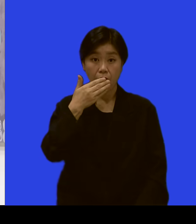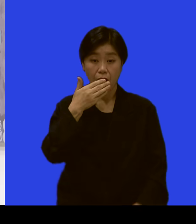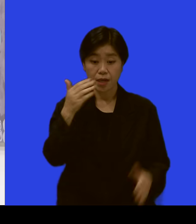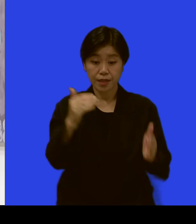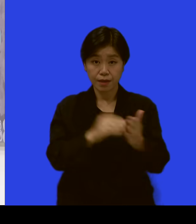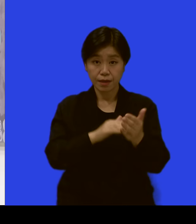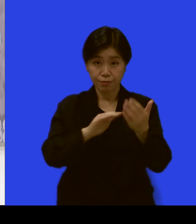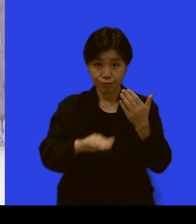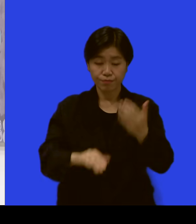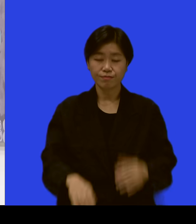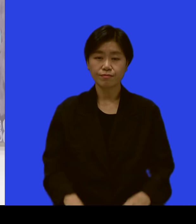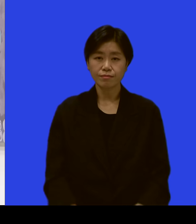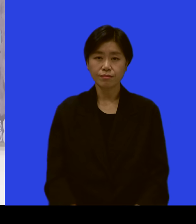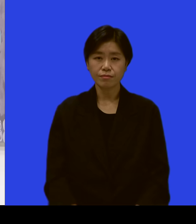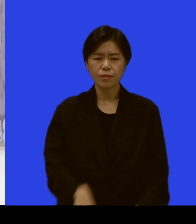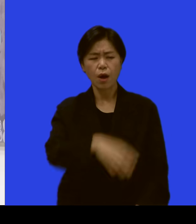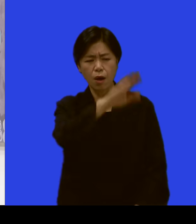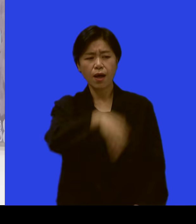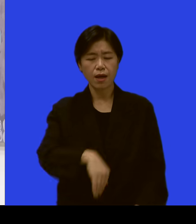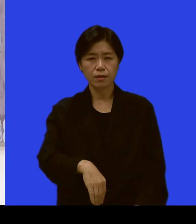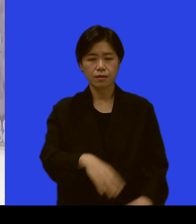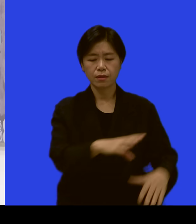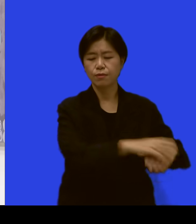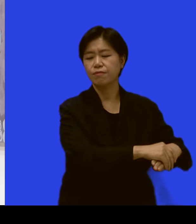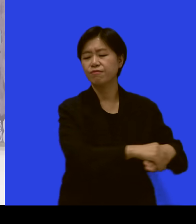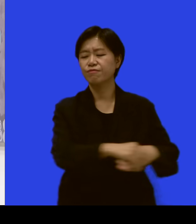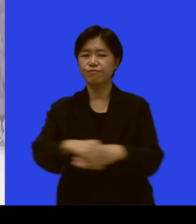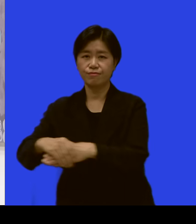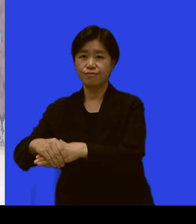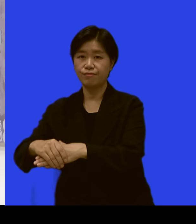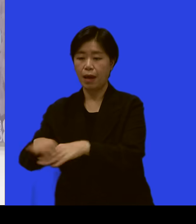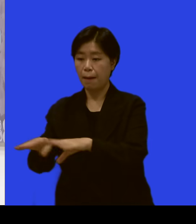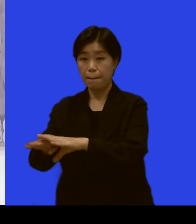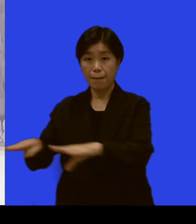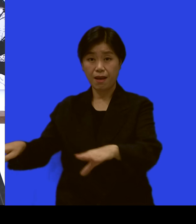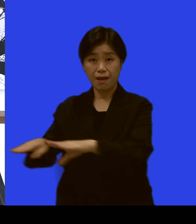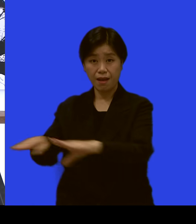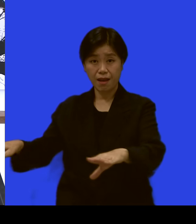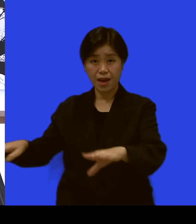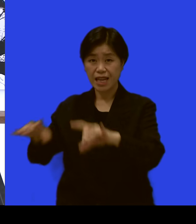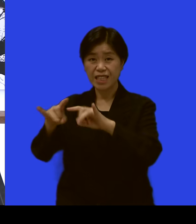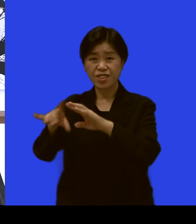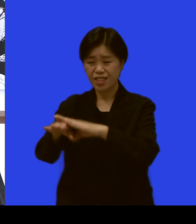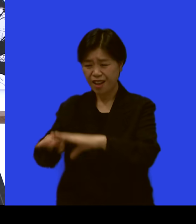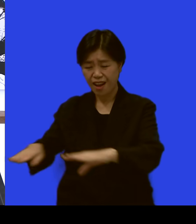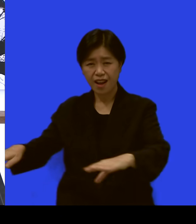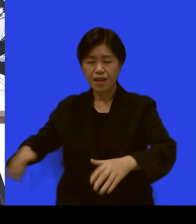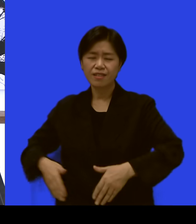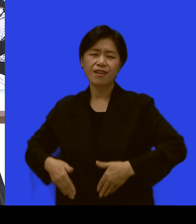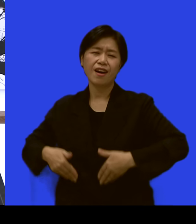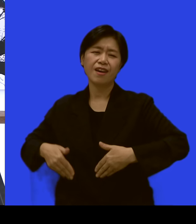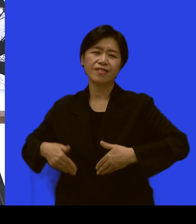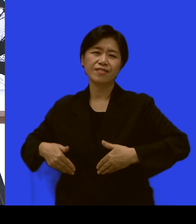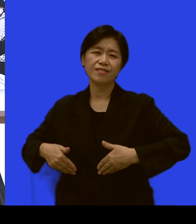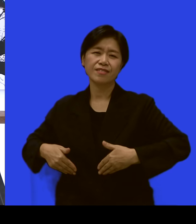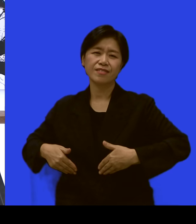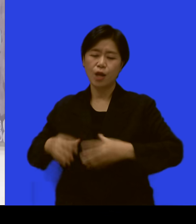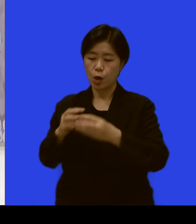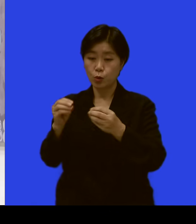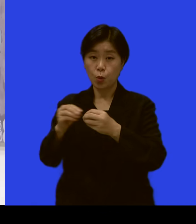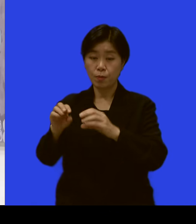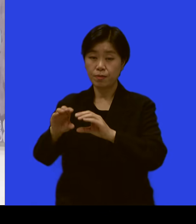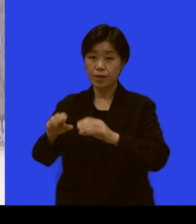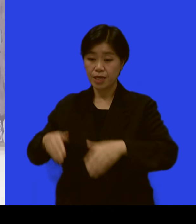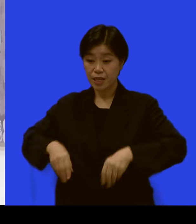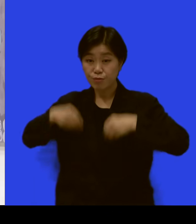와 하던 손을 잡고 방에 데리고 들어가셔서 따뜻하게 전기장판을 켜놓으신 거예요. 전기장판 켜놓으시고 소미불에. 그래서